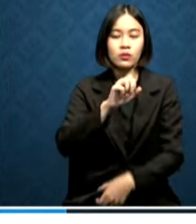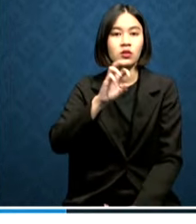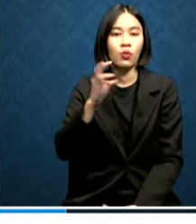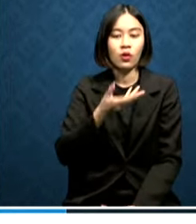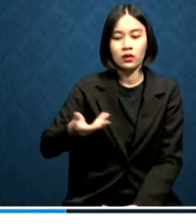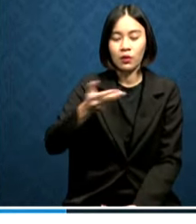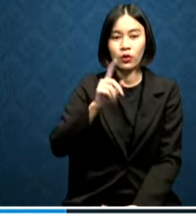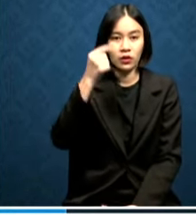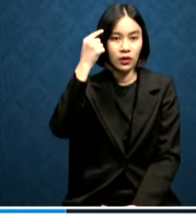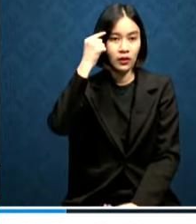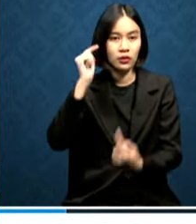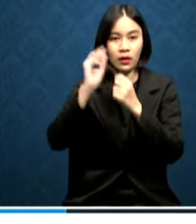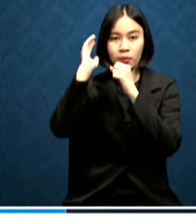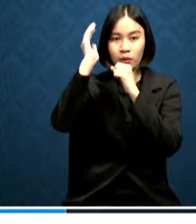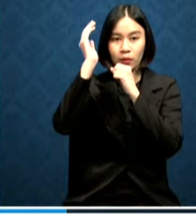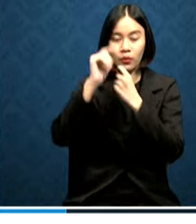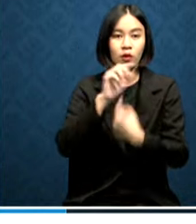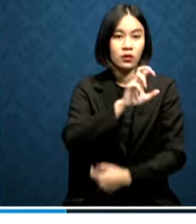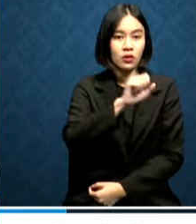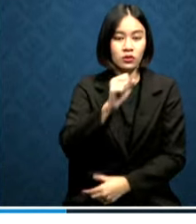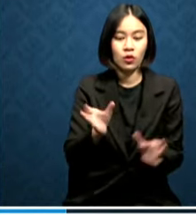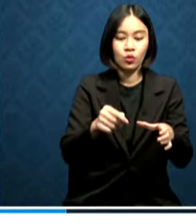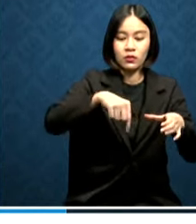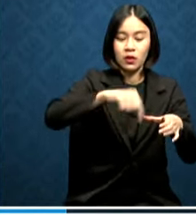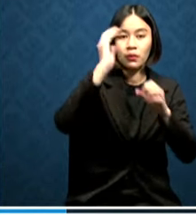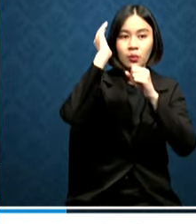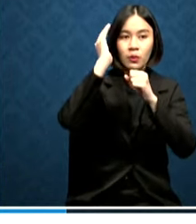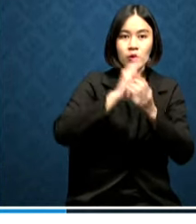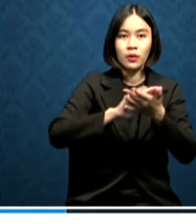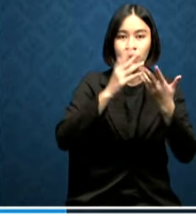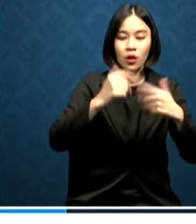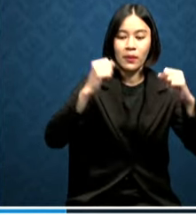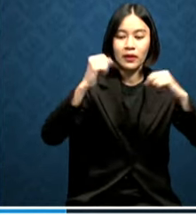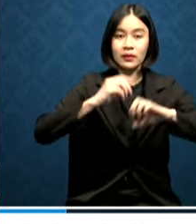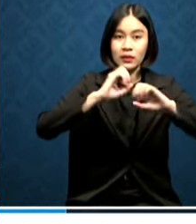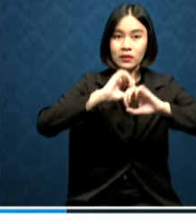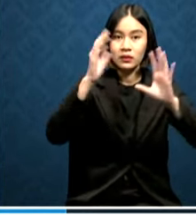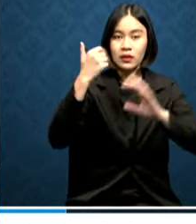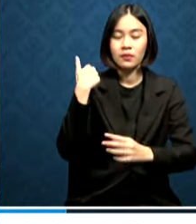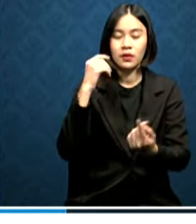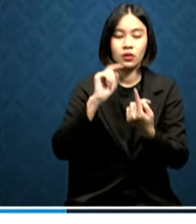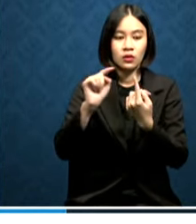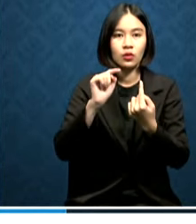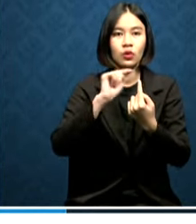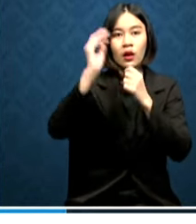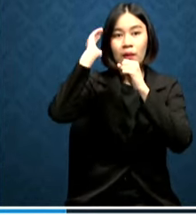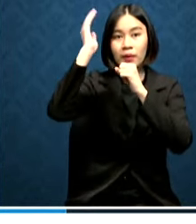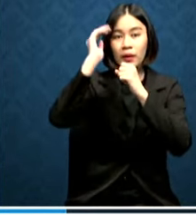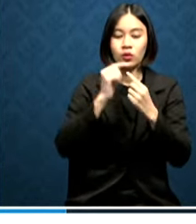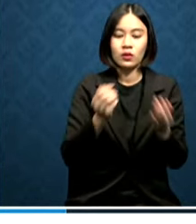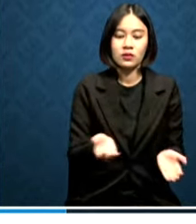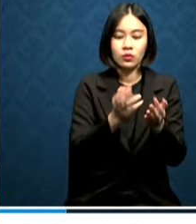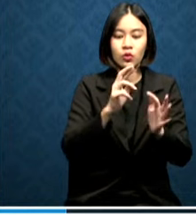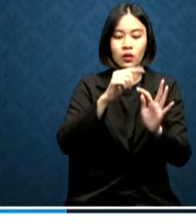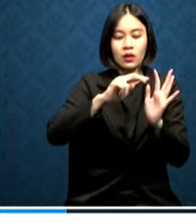ะได้จะเห็นการอภิปรายของสภาผู้แทนราษฎรแล้วนะครับว่าเขาได้มติเอกฉันท์เลยนะฮะในการอภิปรายให้สนับสนุนร่